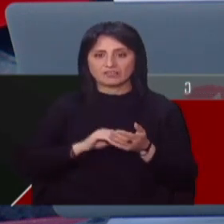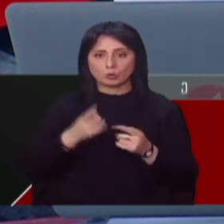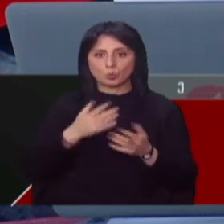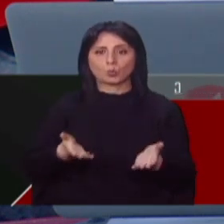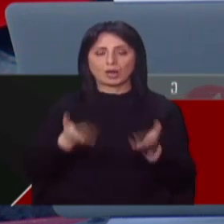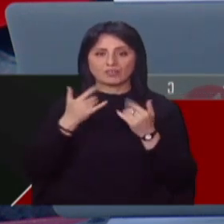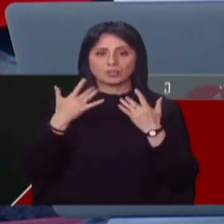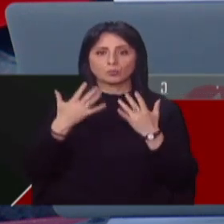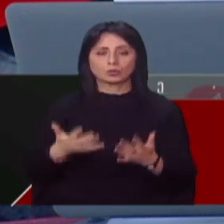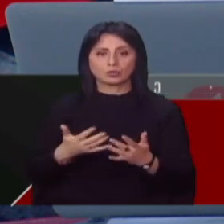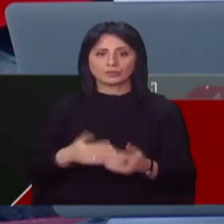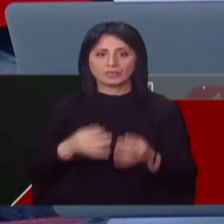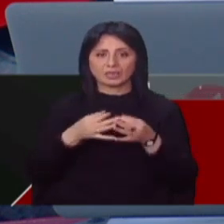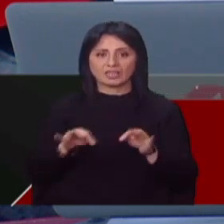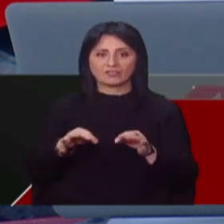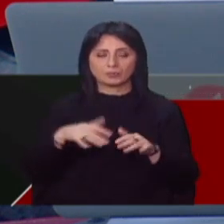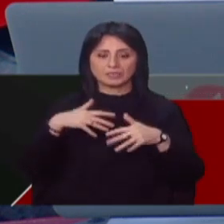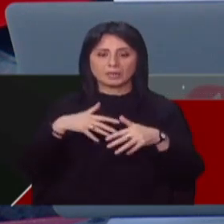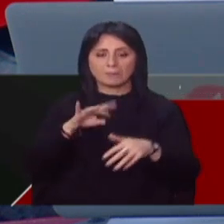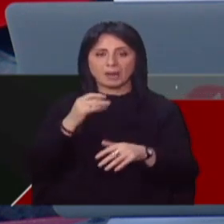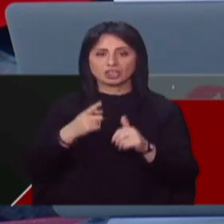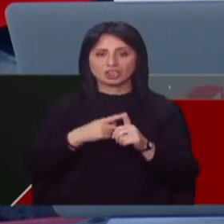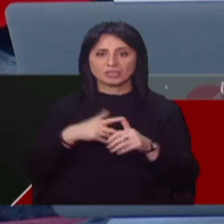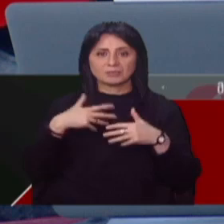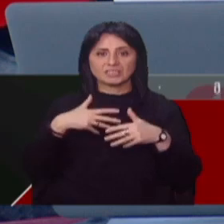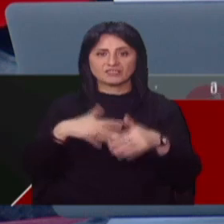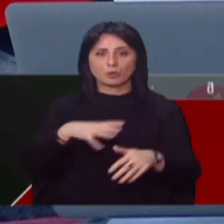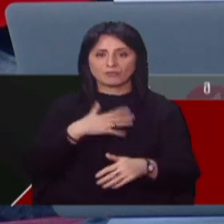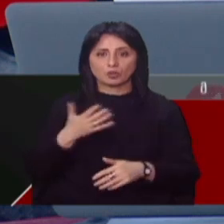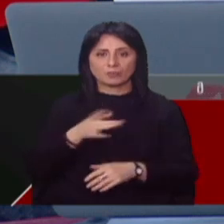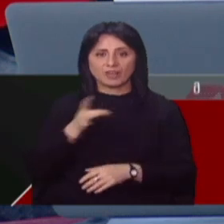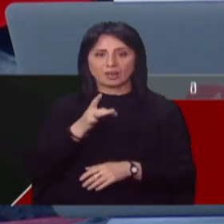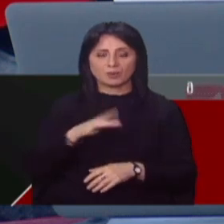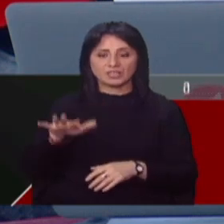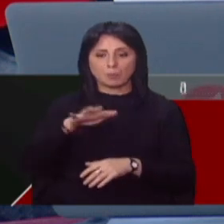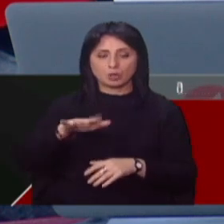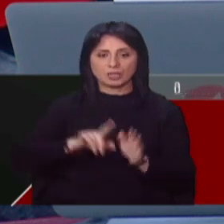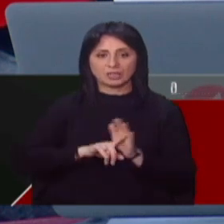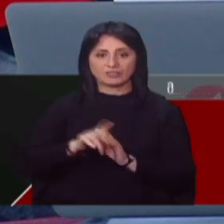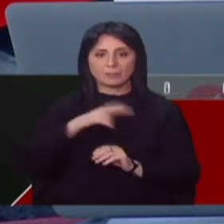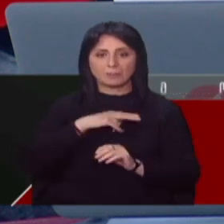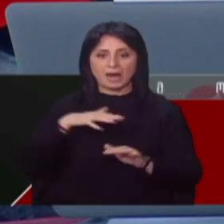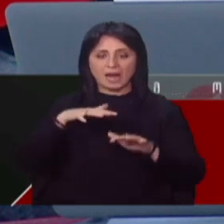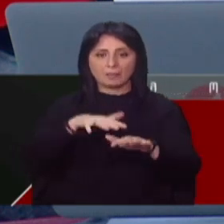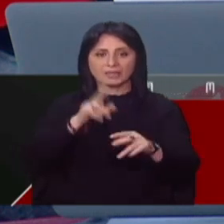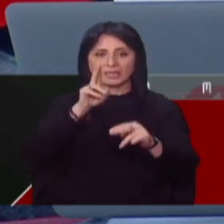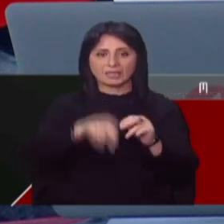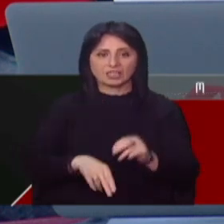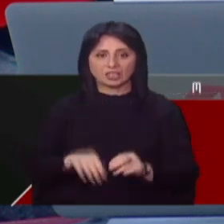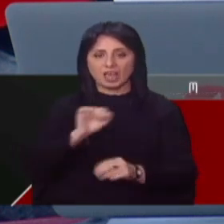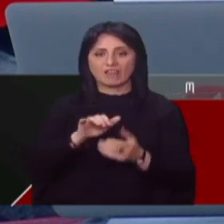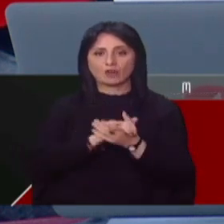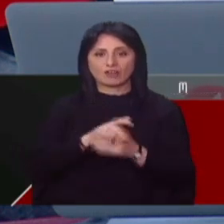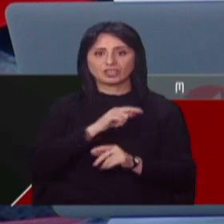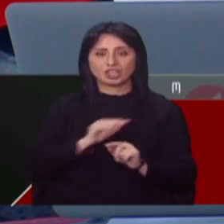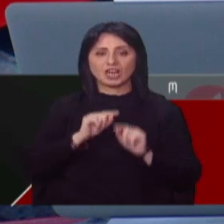უკან გაწოვის მოთხოვნით თავისუფლების მარშის სახელით მსვლელობა მოეწყო, რომელიც რესპუბლიკის მოედნიდან დაიწყო და პარლამენტთან დასრულდა.